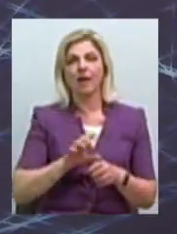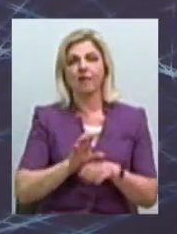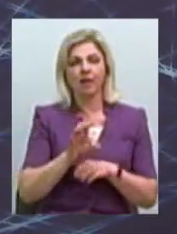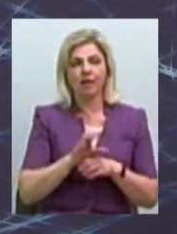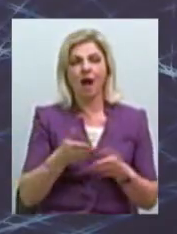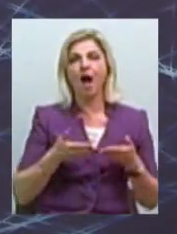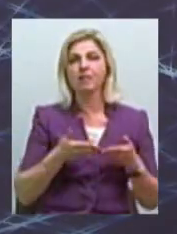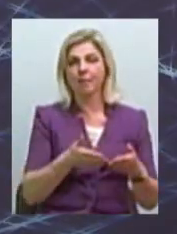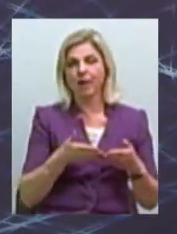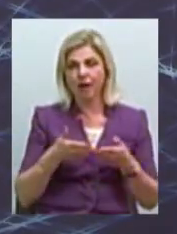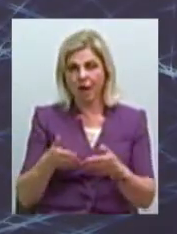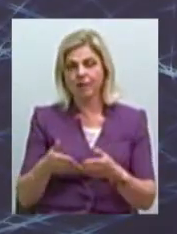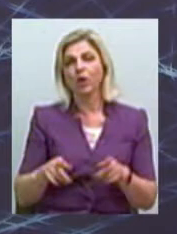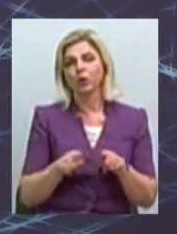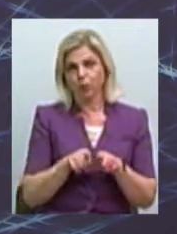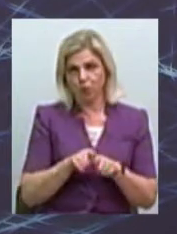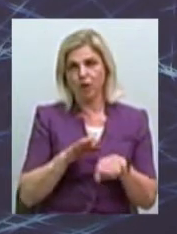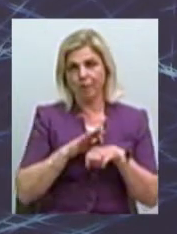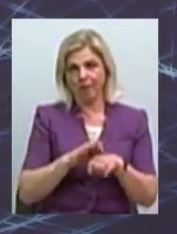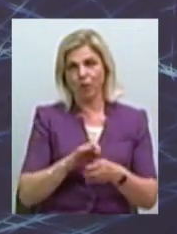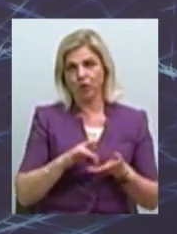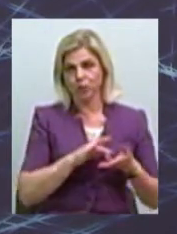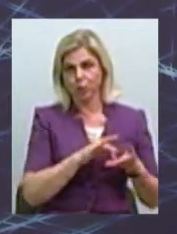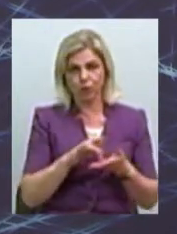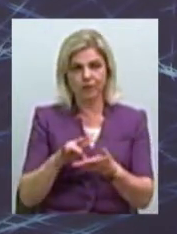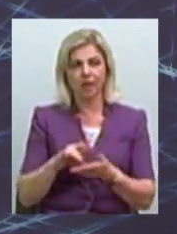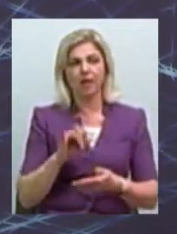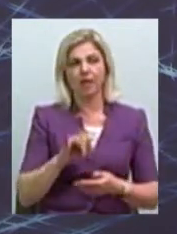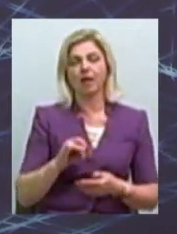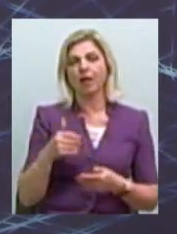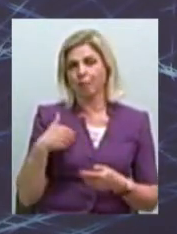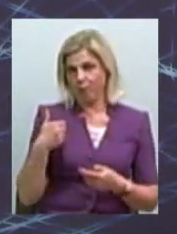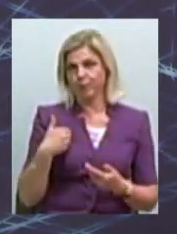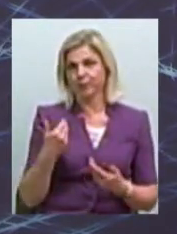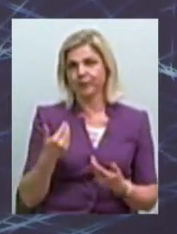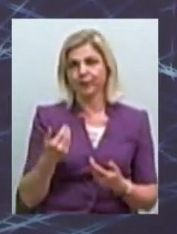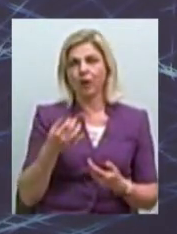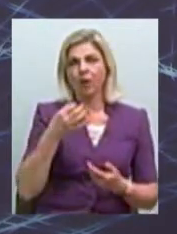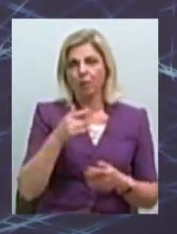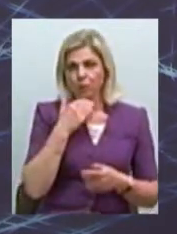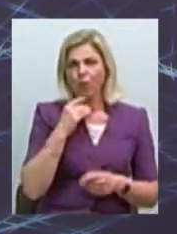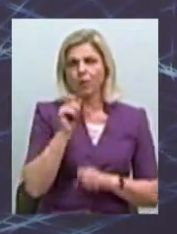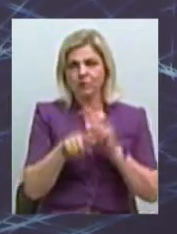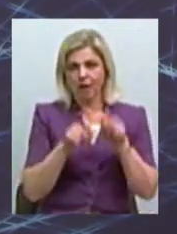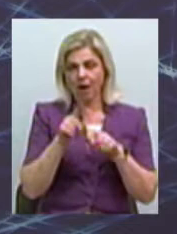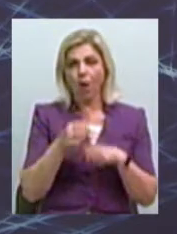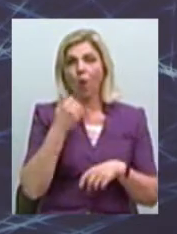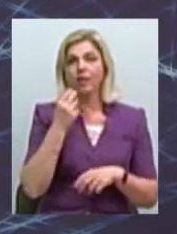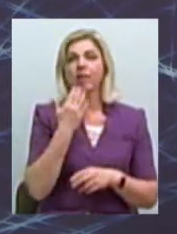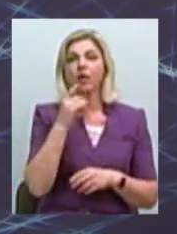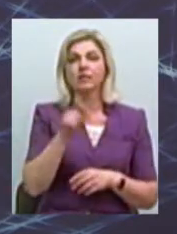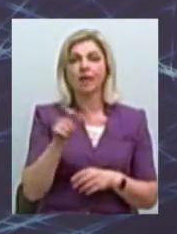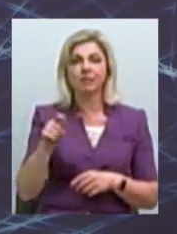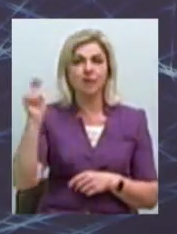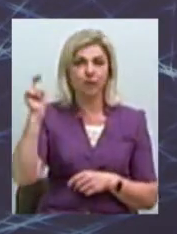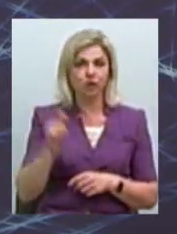катамарани, які проводять також екскурсії, досить таки користуються попитом. У нас, коли іноземці приїжджають до